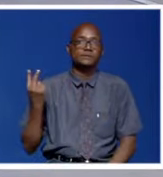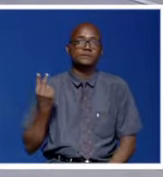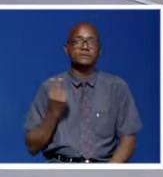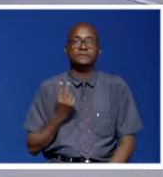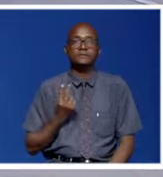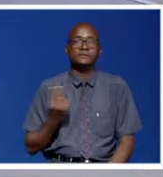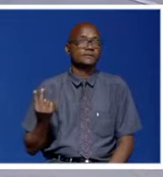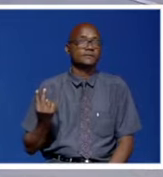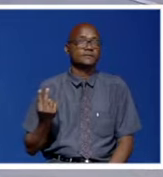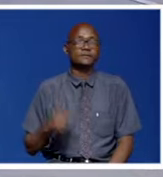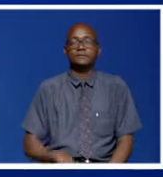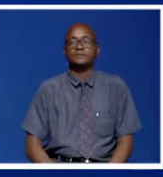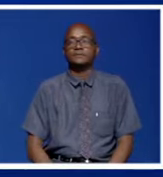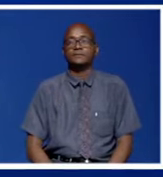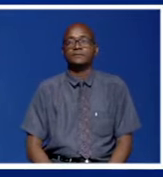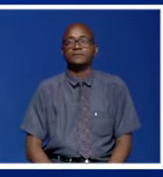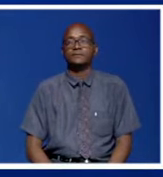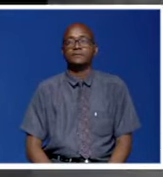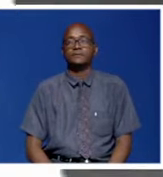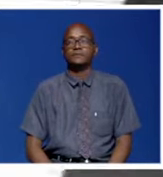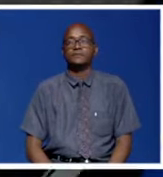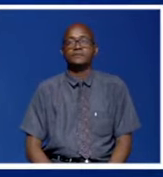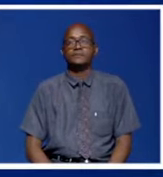Muhuza pamoja naye Ivona Kamuntu.